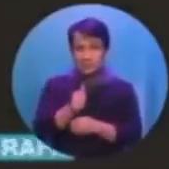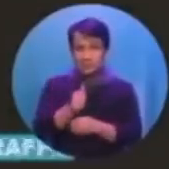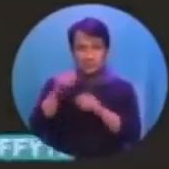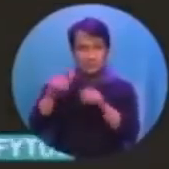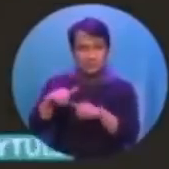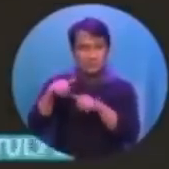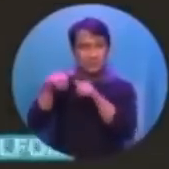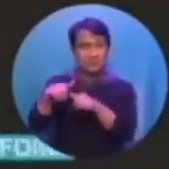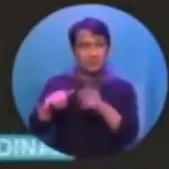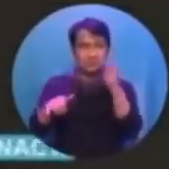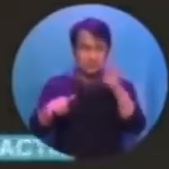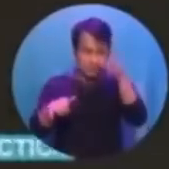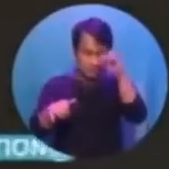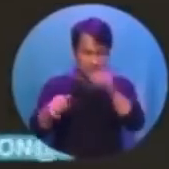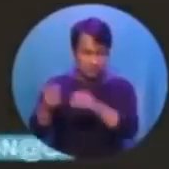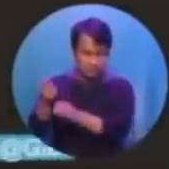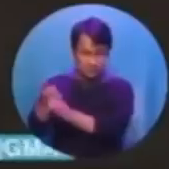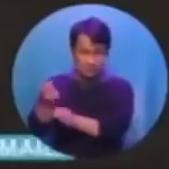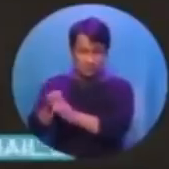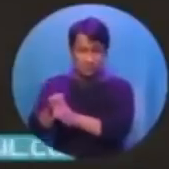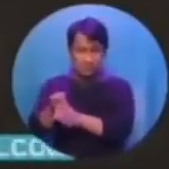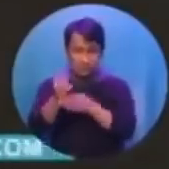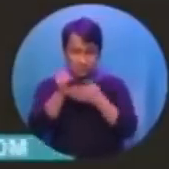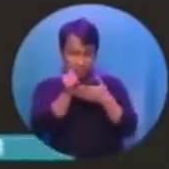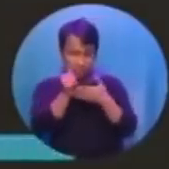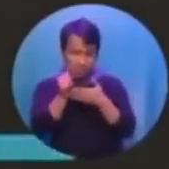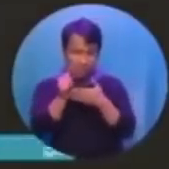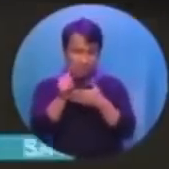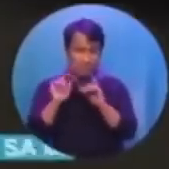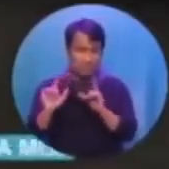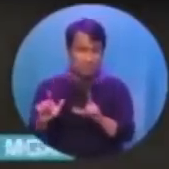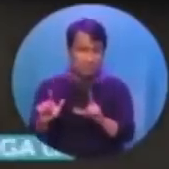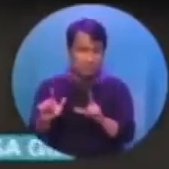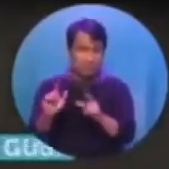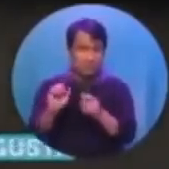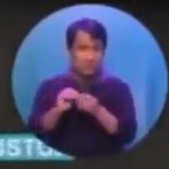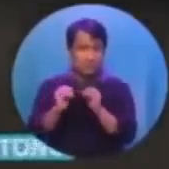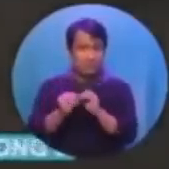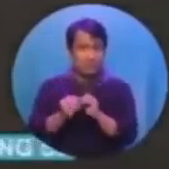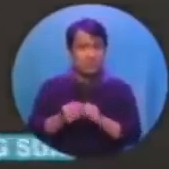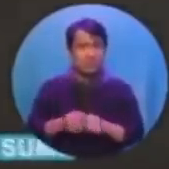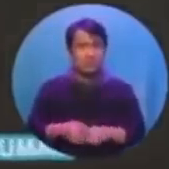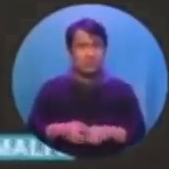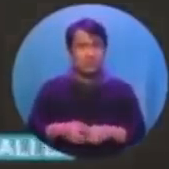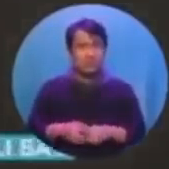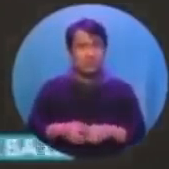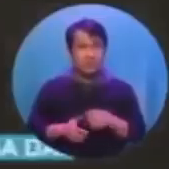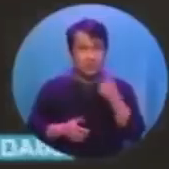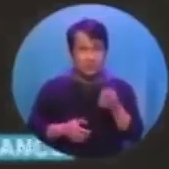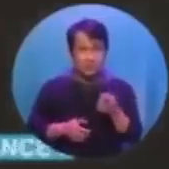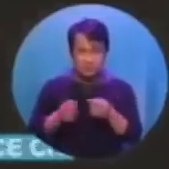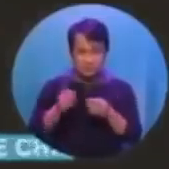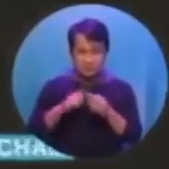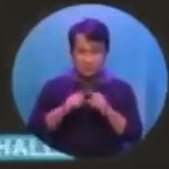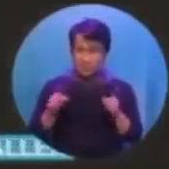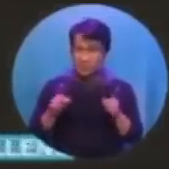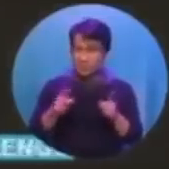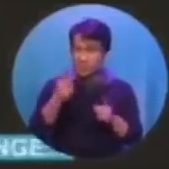bystander. In fact, may isang taxi driver dyan na kinukunan din ng video yung plate number. Alright. Now,